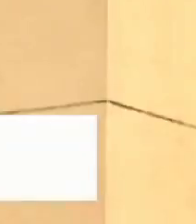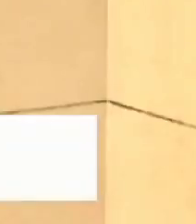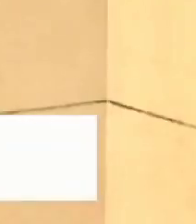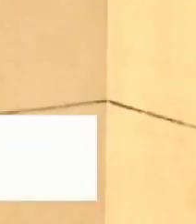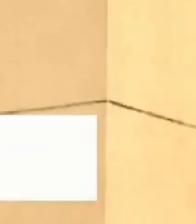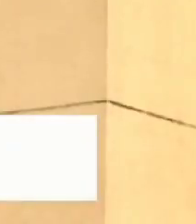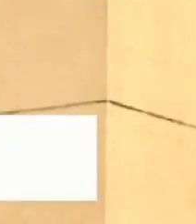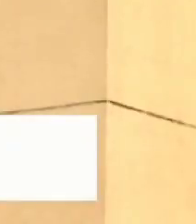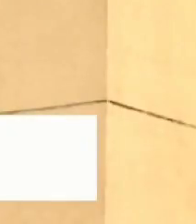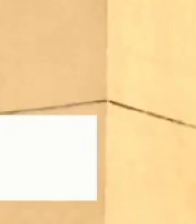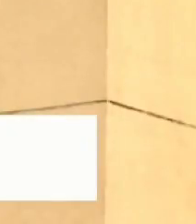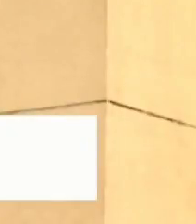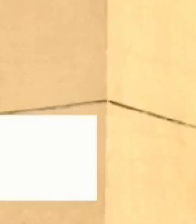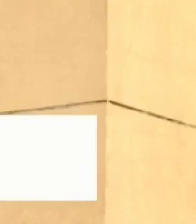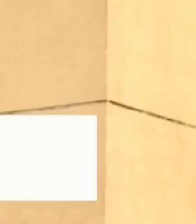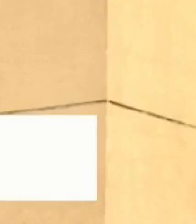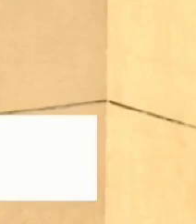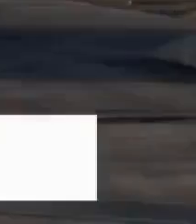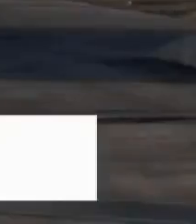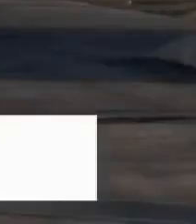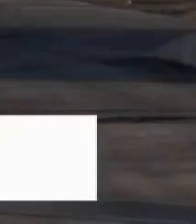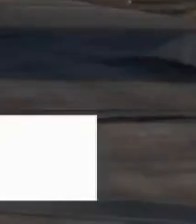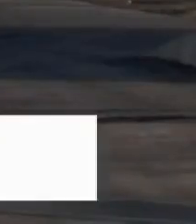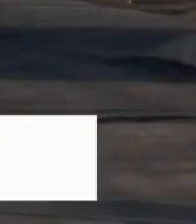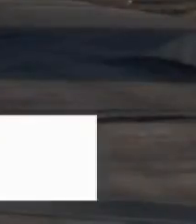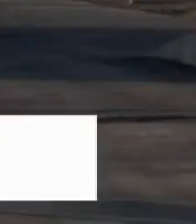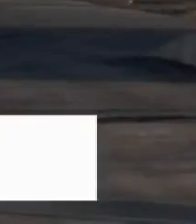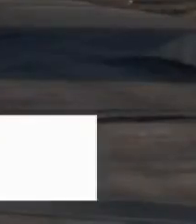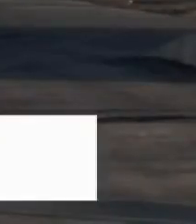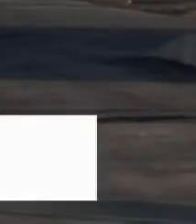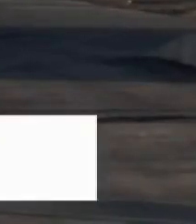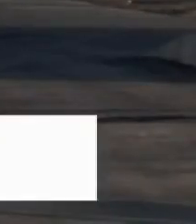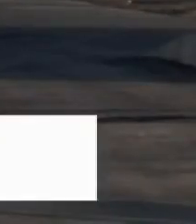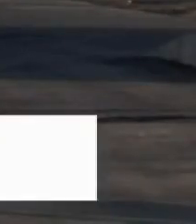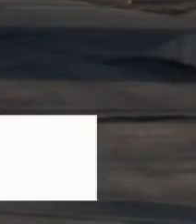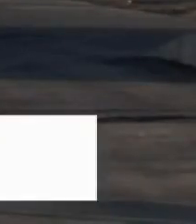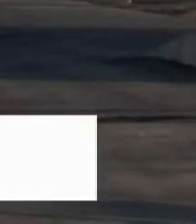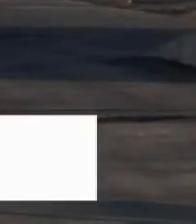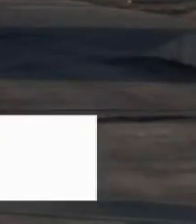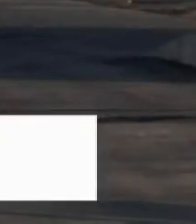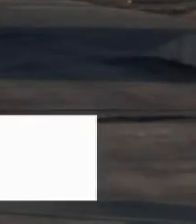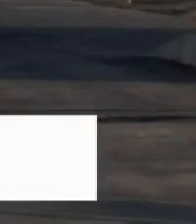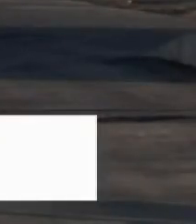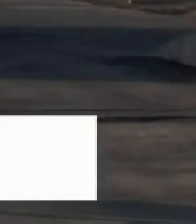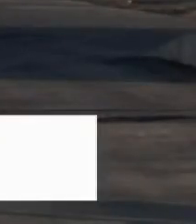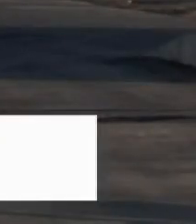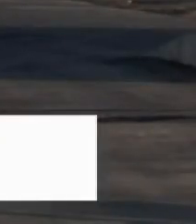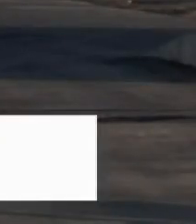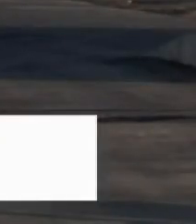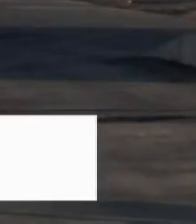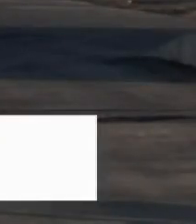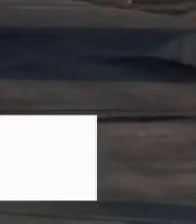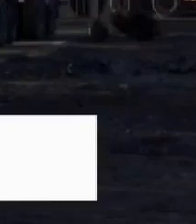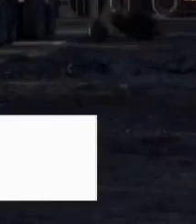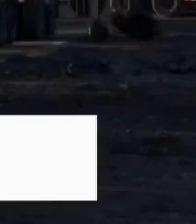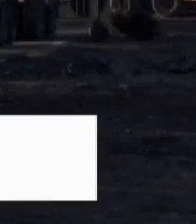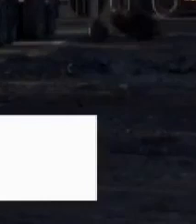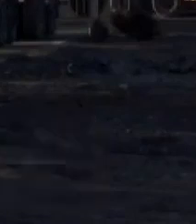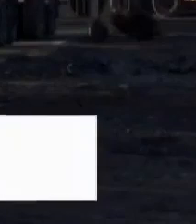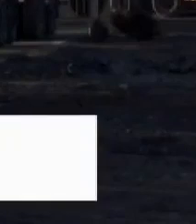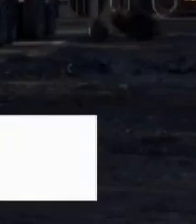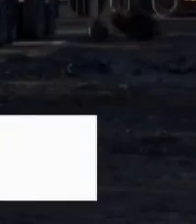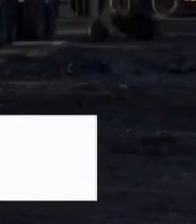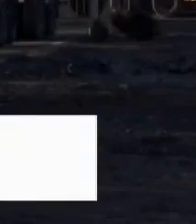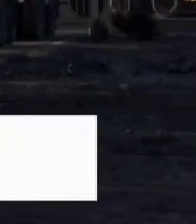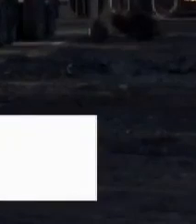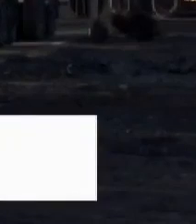байгаа. Гашуун сухад бомбд сэжигтэй 12 тохиолдол илэрсэн байна. Иргэдийн шинжилгээний сорилцыг халдвар төвчин судлалын үндэсний төвд хүргүүлжээ. Анхан